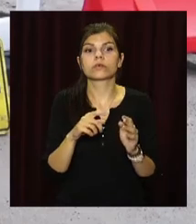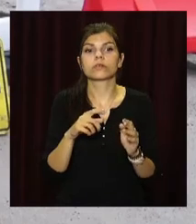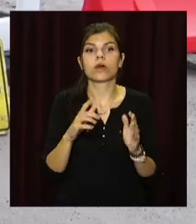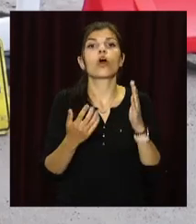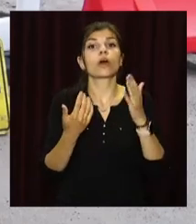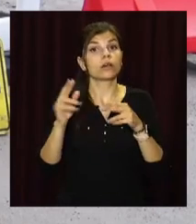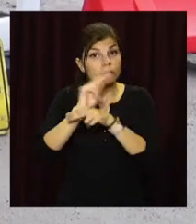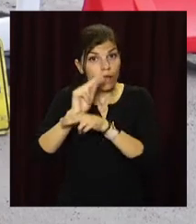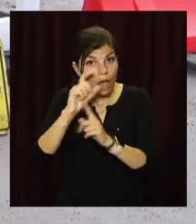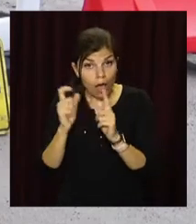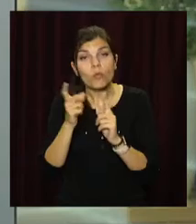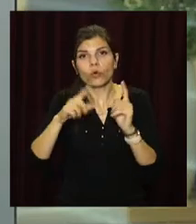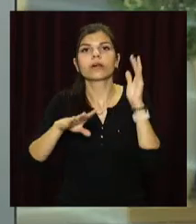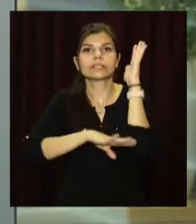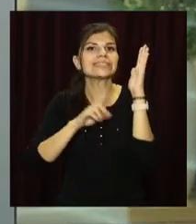нову зелень.